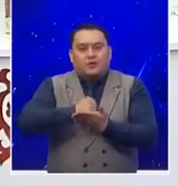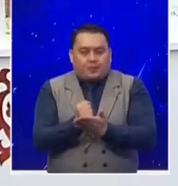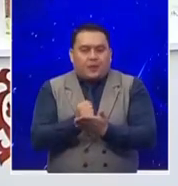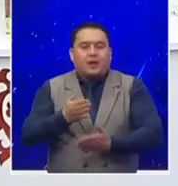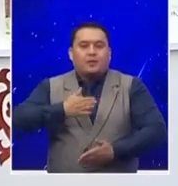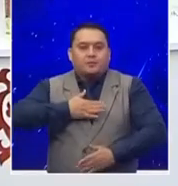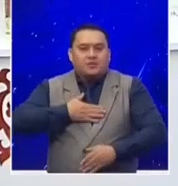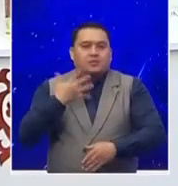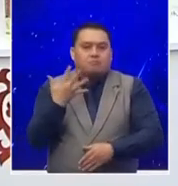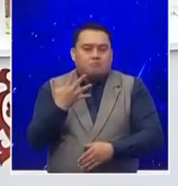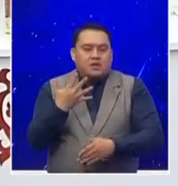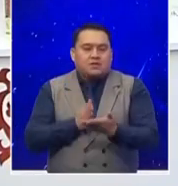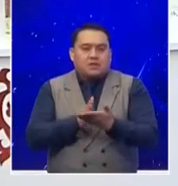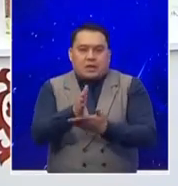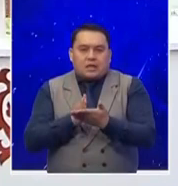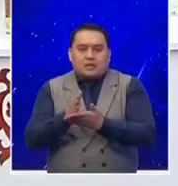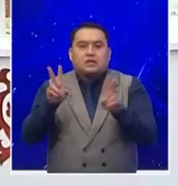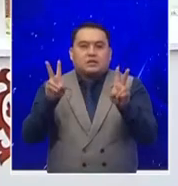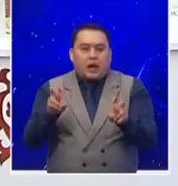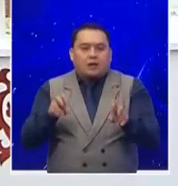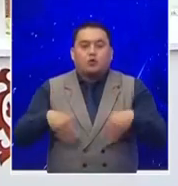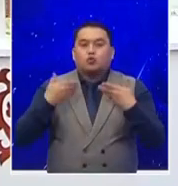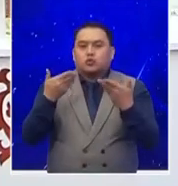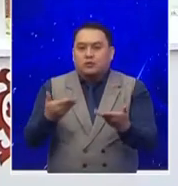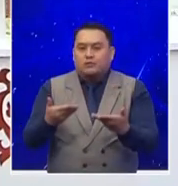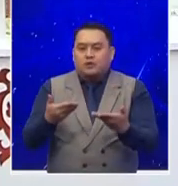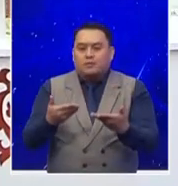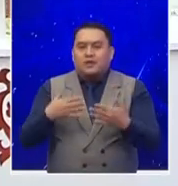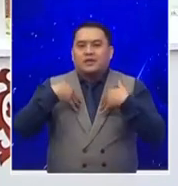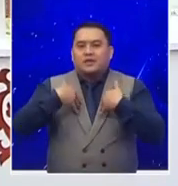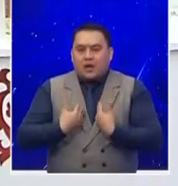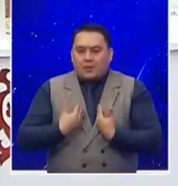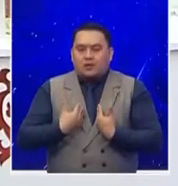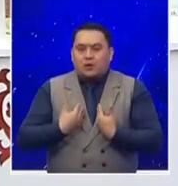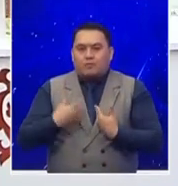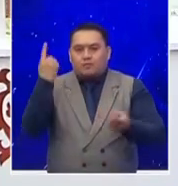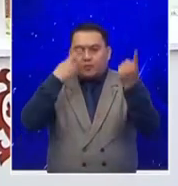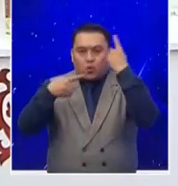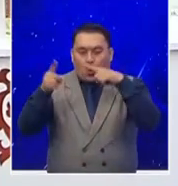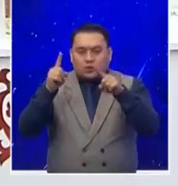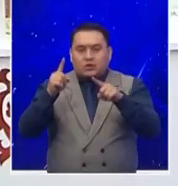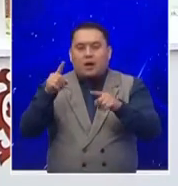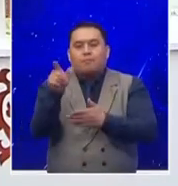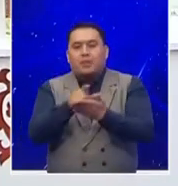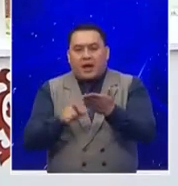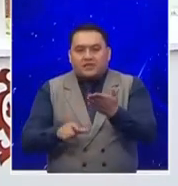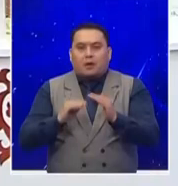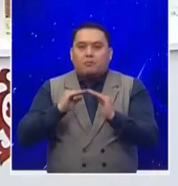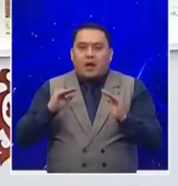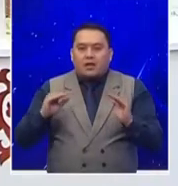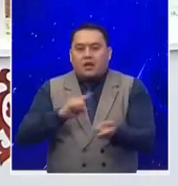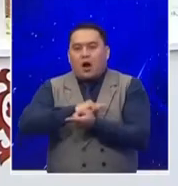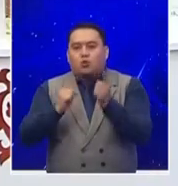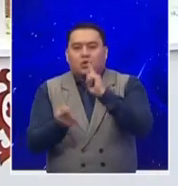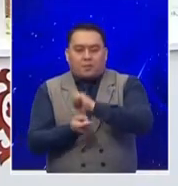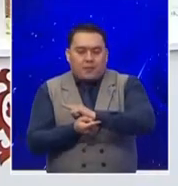біз 5 жанр бойынша, яғни ұсынылып отырған 5 жанр: драматургия, проза, поэзия, балалар әдебиеті және аударма